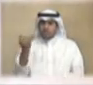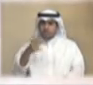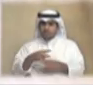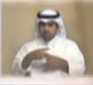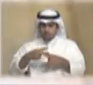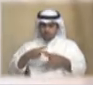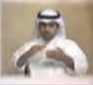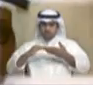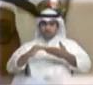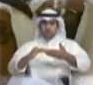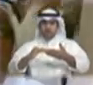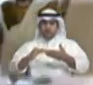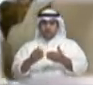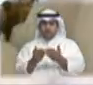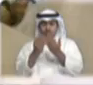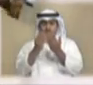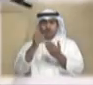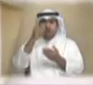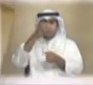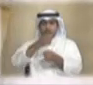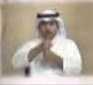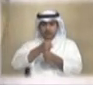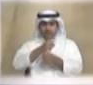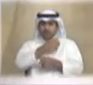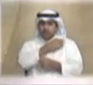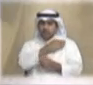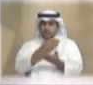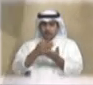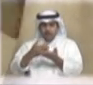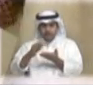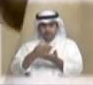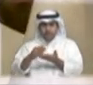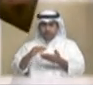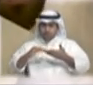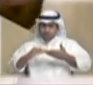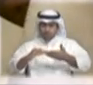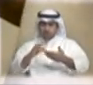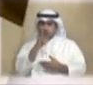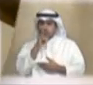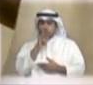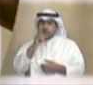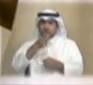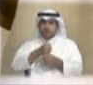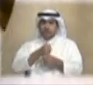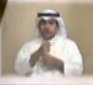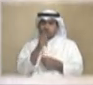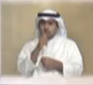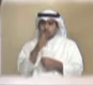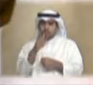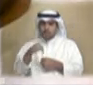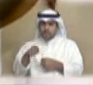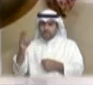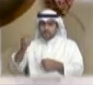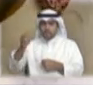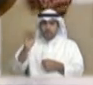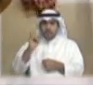يتغمده بواسع رحمته، ونسأل الله أن يلهم ذويه الصبر والسلوان. نحن نقول بأن جاسم الخرافي